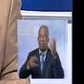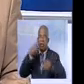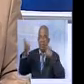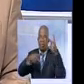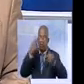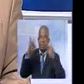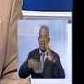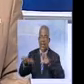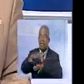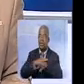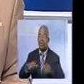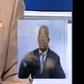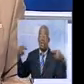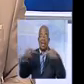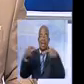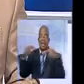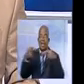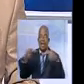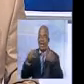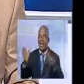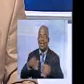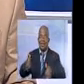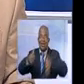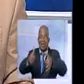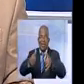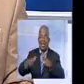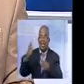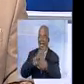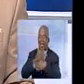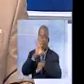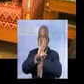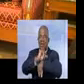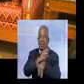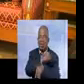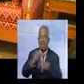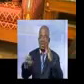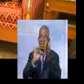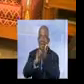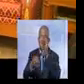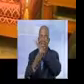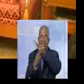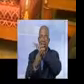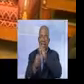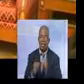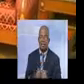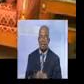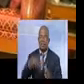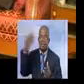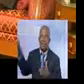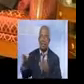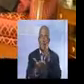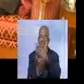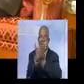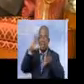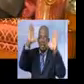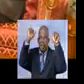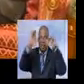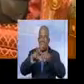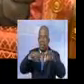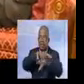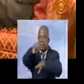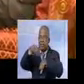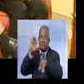relations entre la Côte d'Ivoire et le FMI. Jérôme Kofi Abolé. Reçu par le président de la